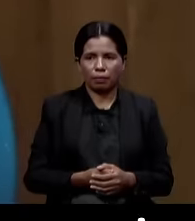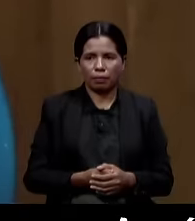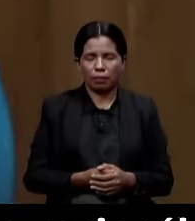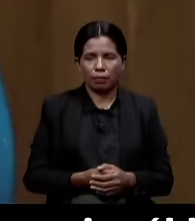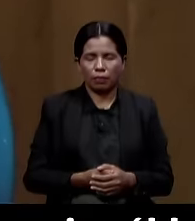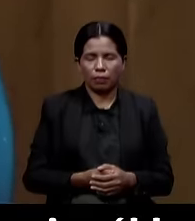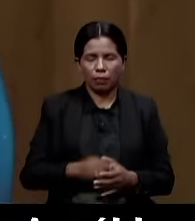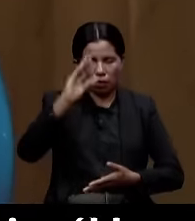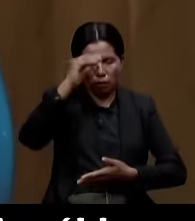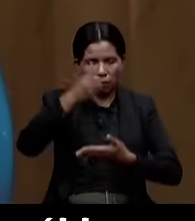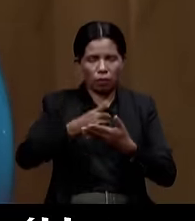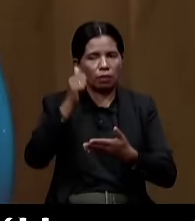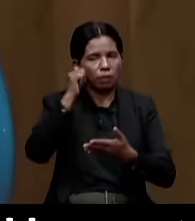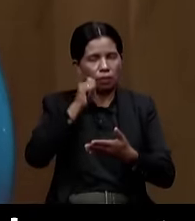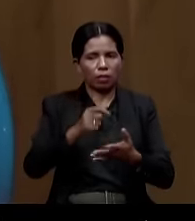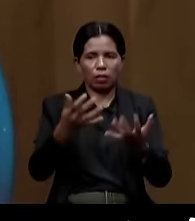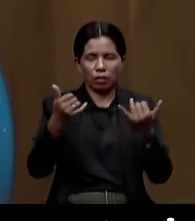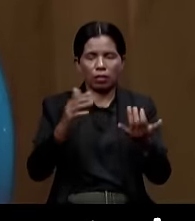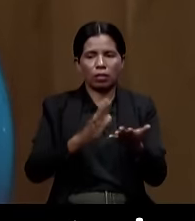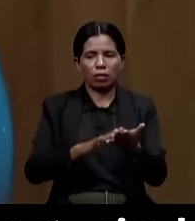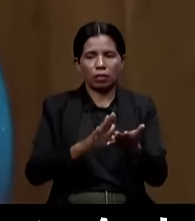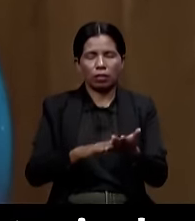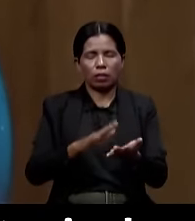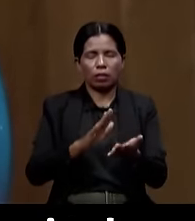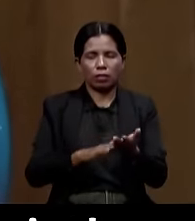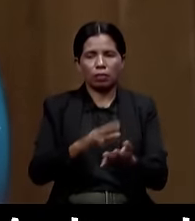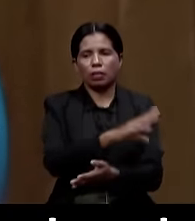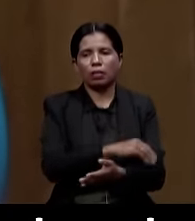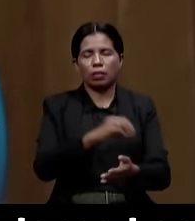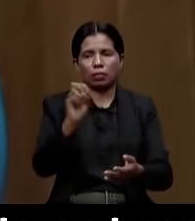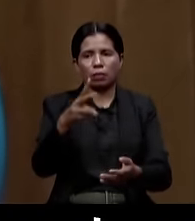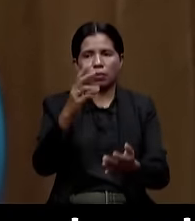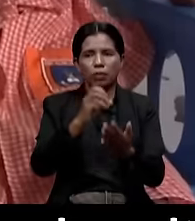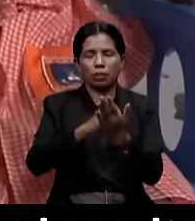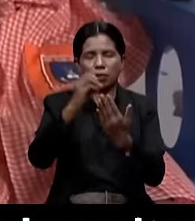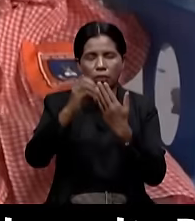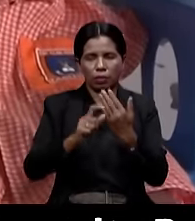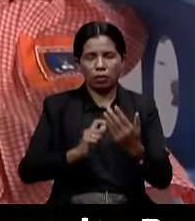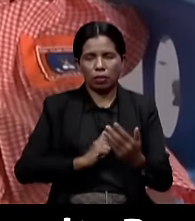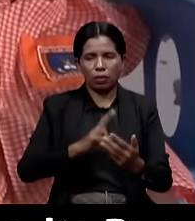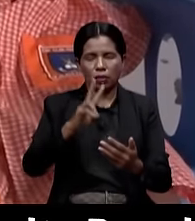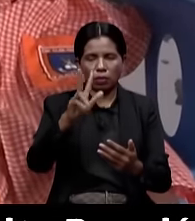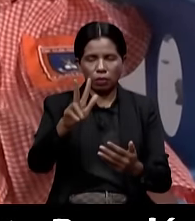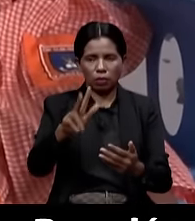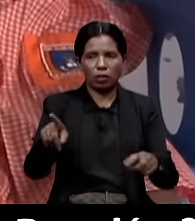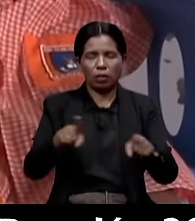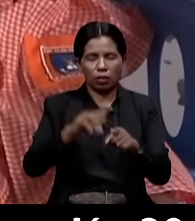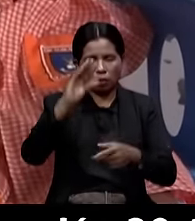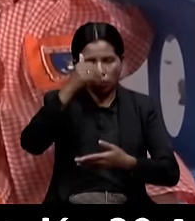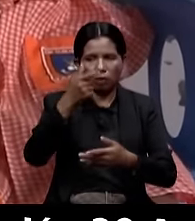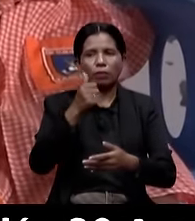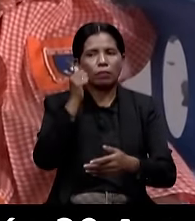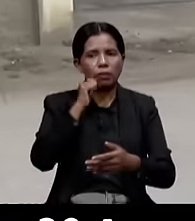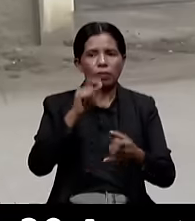O anfeto Juliana daudaune escola e ensino primário 12 de outubro ta sitolu hanesan o anfeto kik